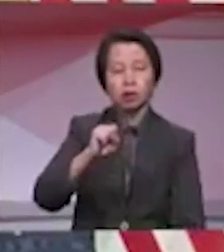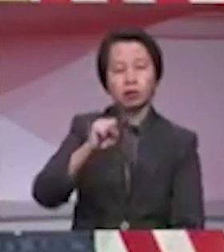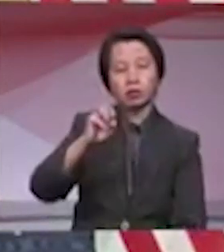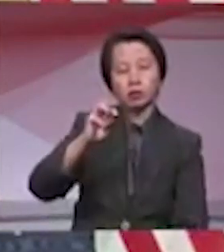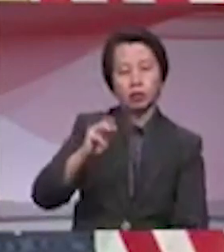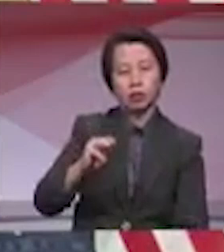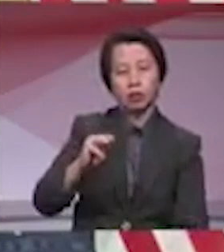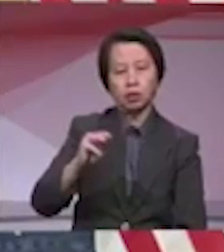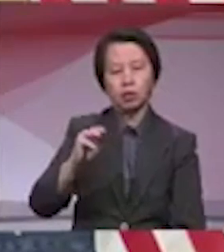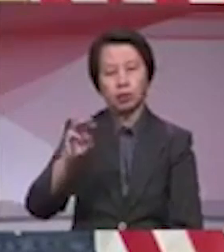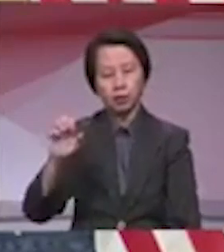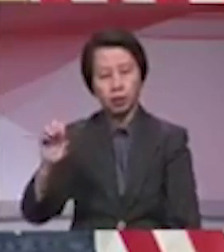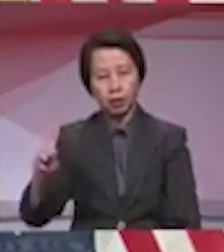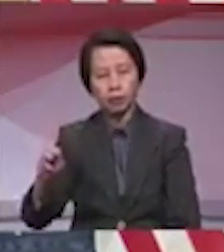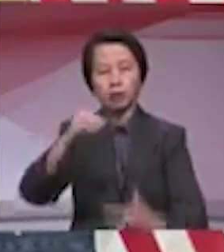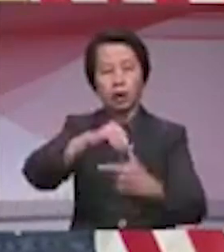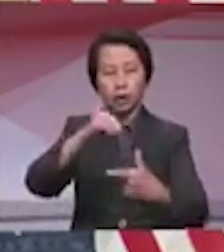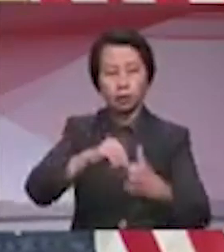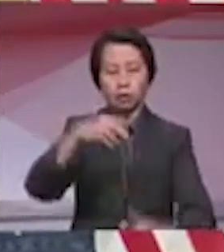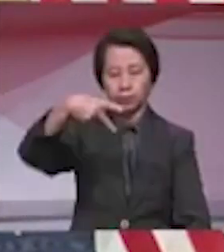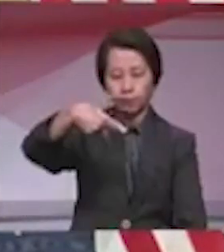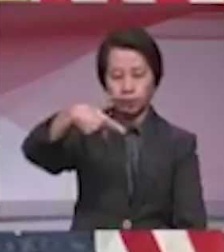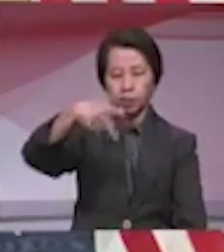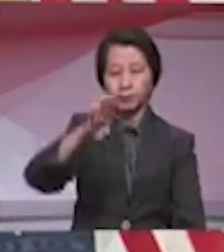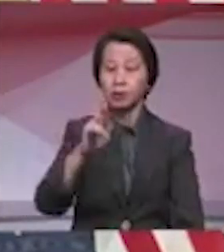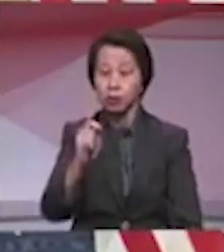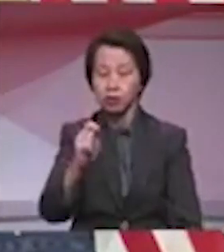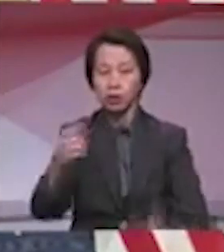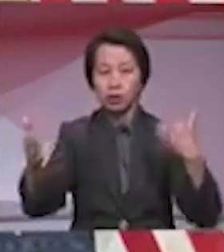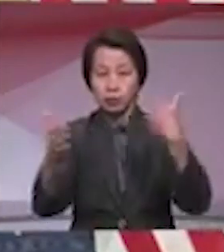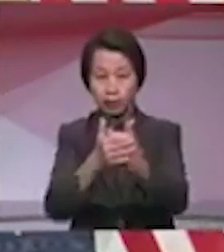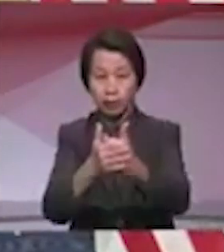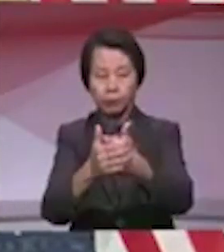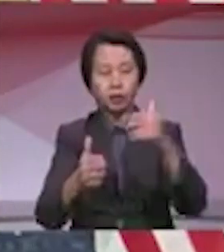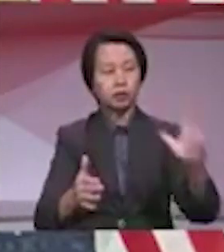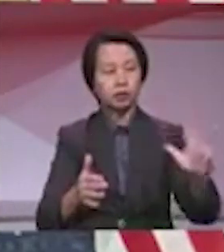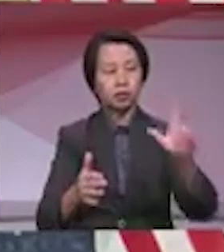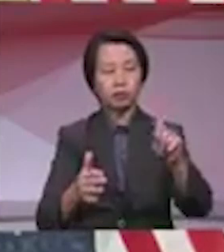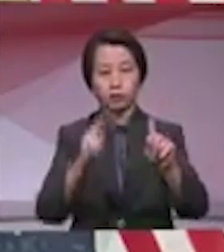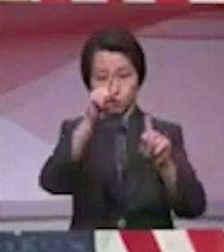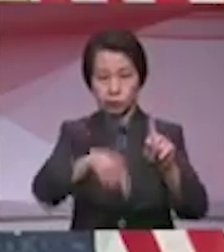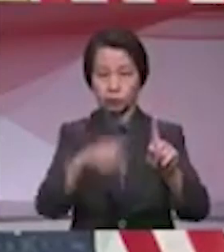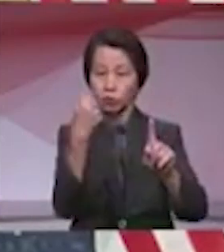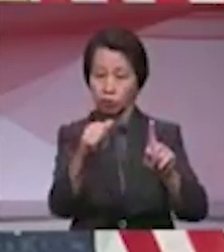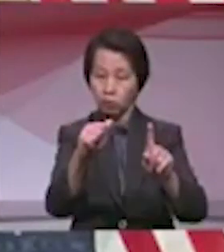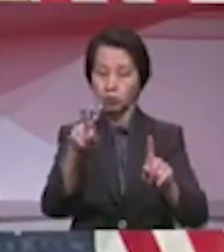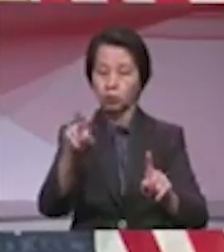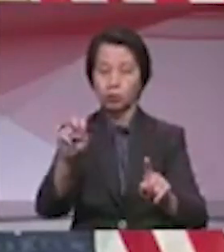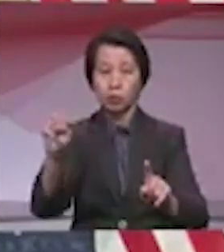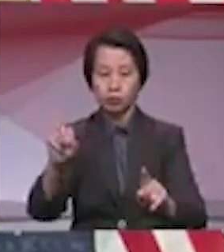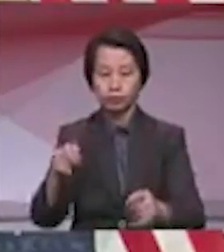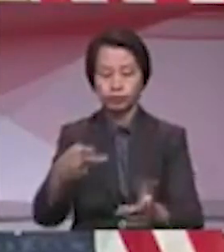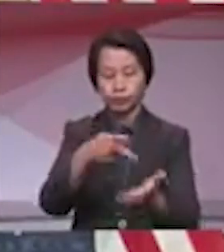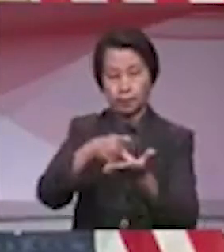Malaysia atau pihak berkuasa tempatan sehingga 31 Ogos 2020.